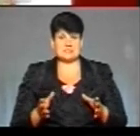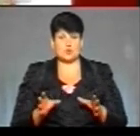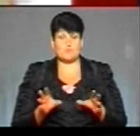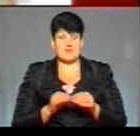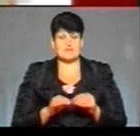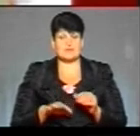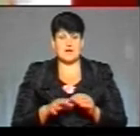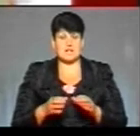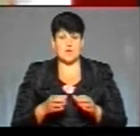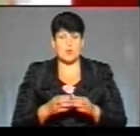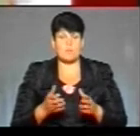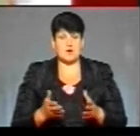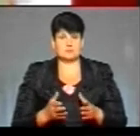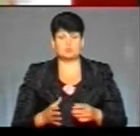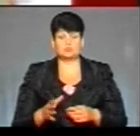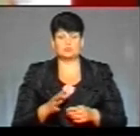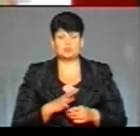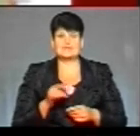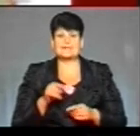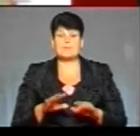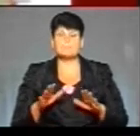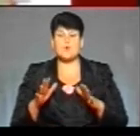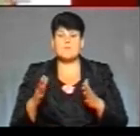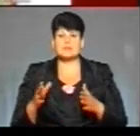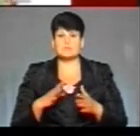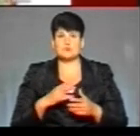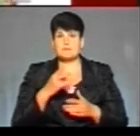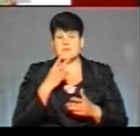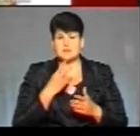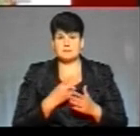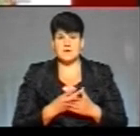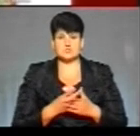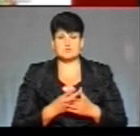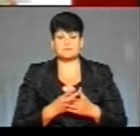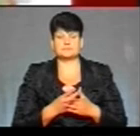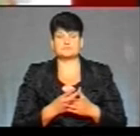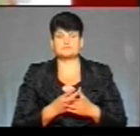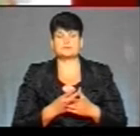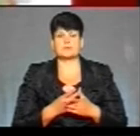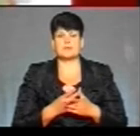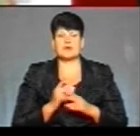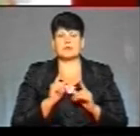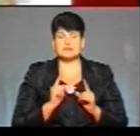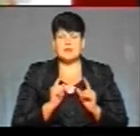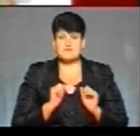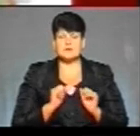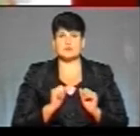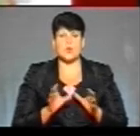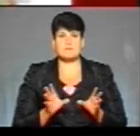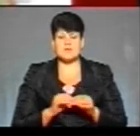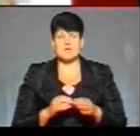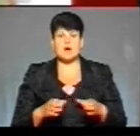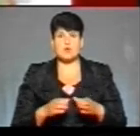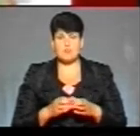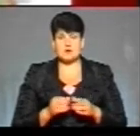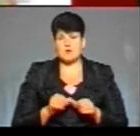І тому що були такі моменти, які були не передбачені в першочергових. Так, там, наприклад, навіть то саме об'єднання громад за